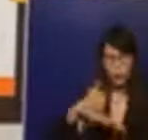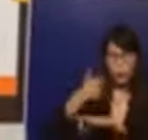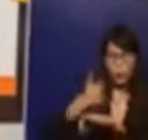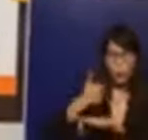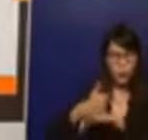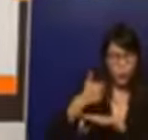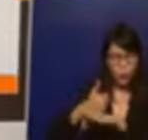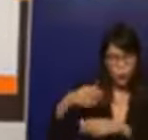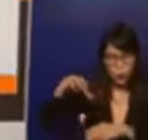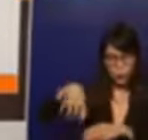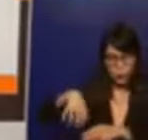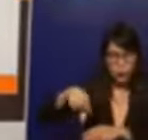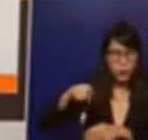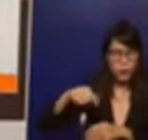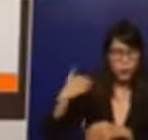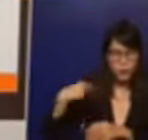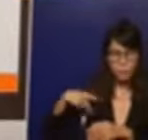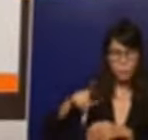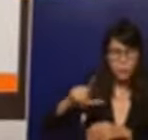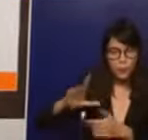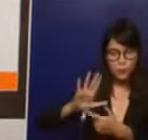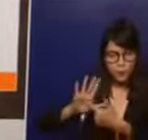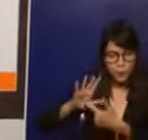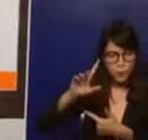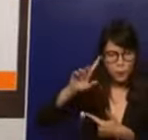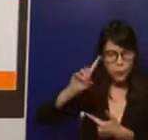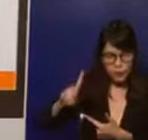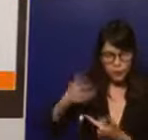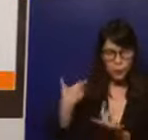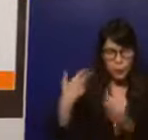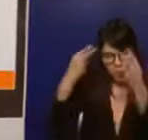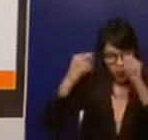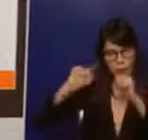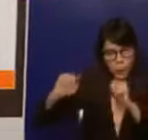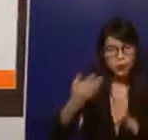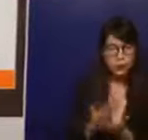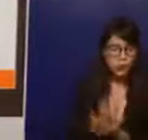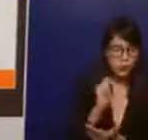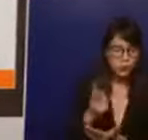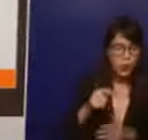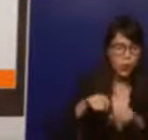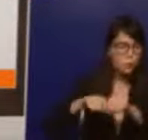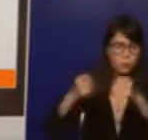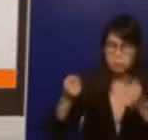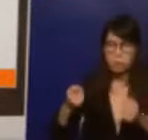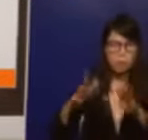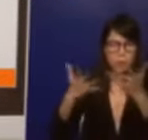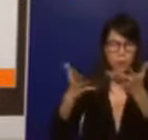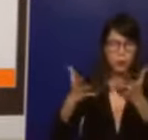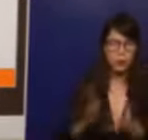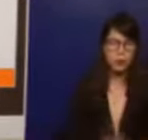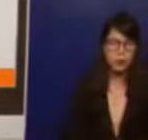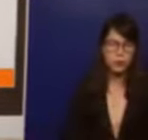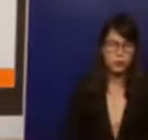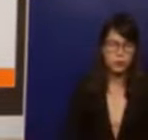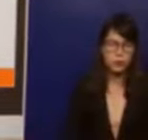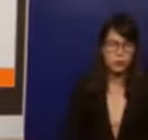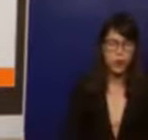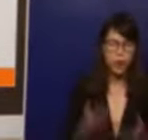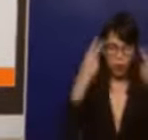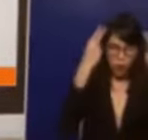ไม่ได้คำนวณเพื่อหักภาษีให้ค่ะและกองทัพบกก็จ่ายโดยที่ไม่ได้คำนวณไม่ได้หักภาษีเอาไว้ด้วยแล้วคุณประยุทธ์ก็ไม่